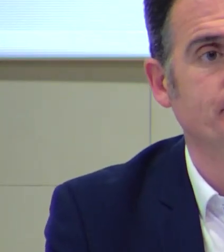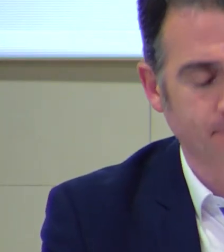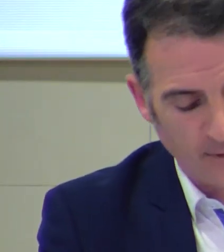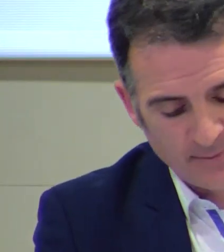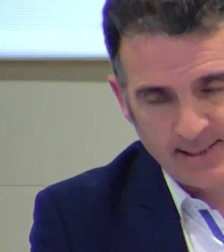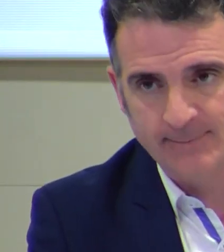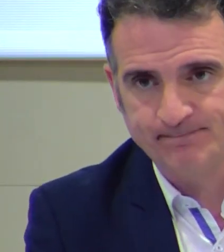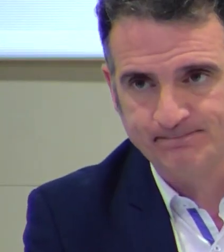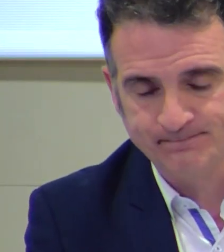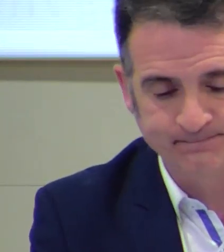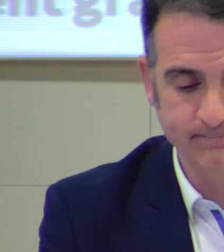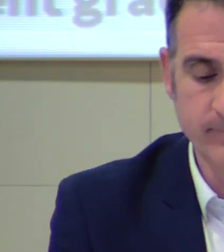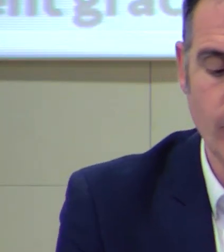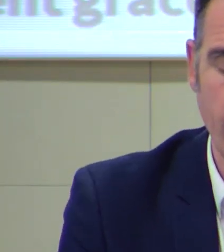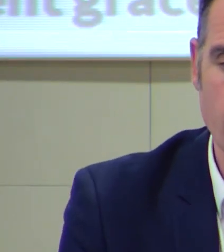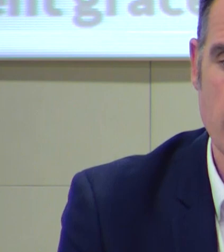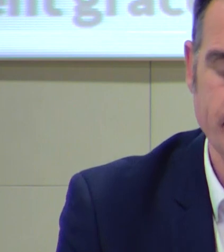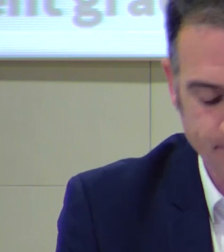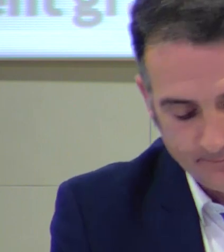se tuent chère madame salah